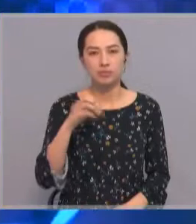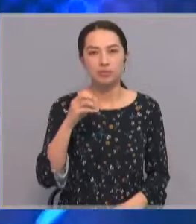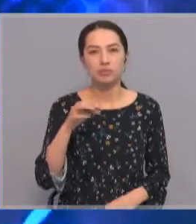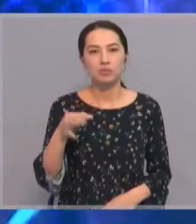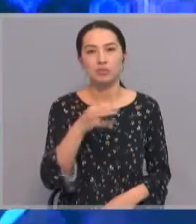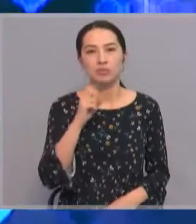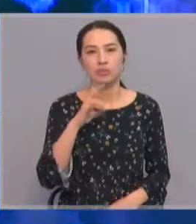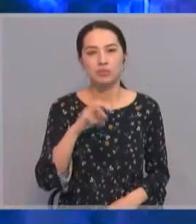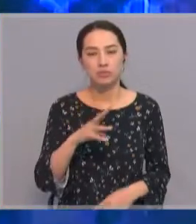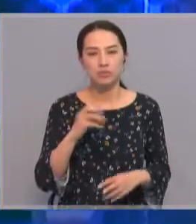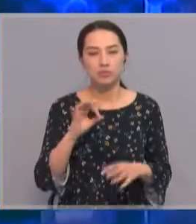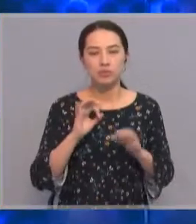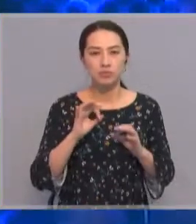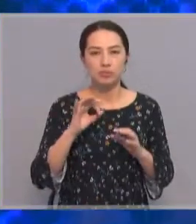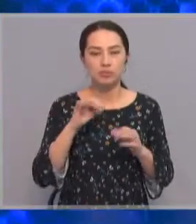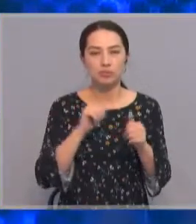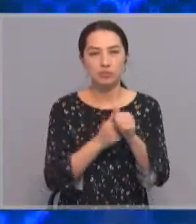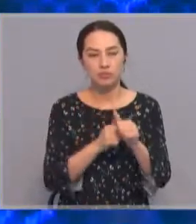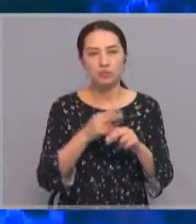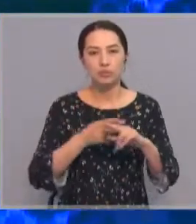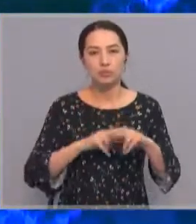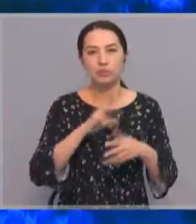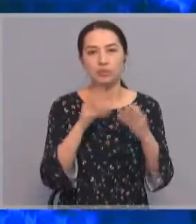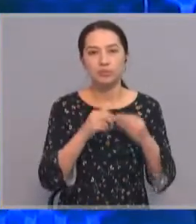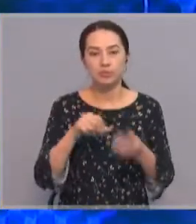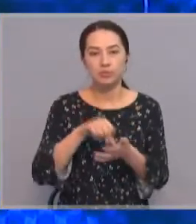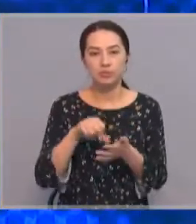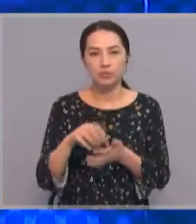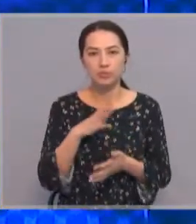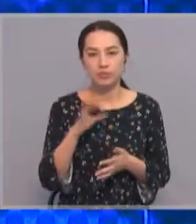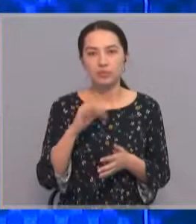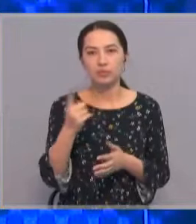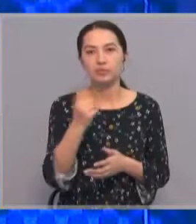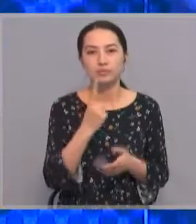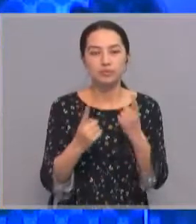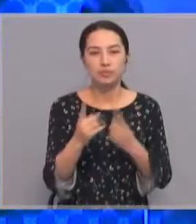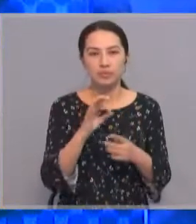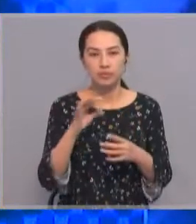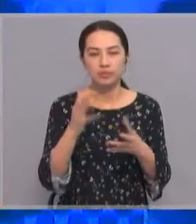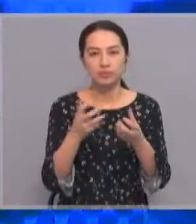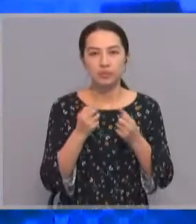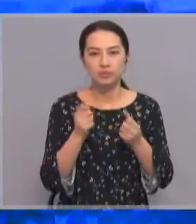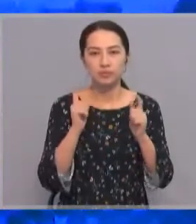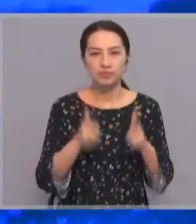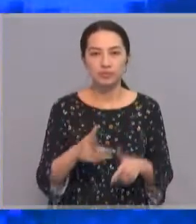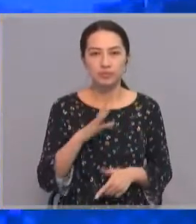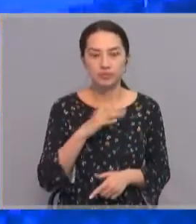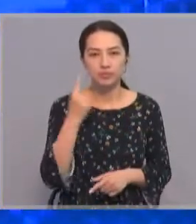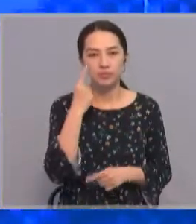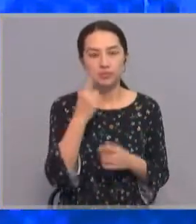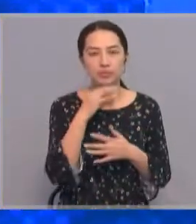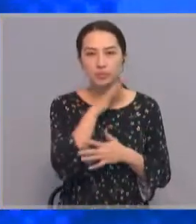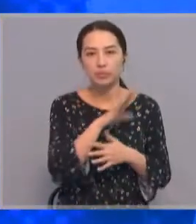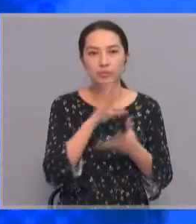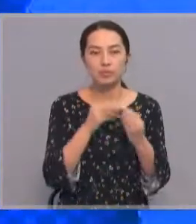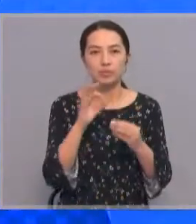аудан әкімдіктерінің өкілдері қабылдады. Қоғамдық қабылдауға келген 100-ден астам қала тұрғындарының басым көпшілігі баспанамен